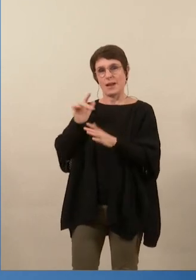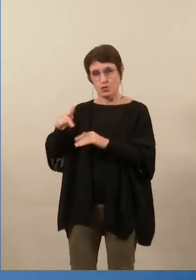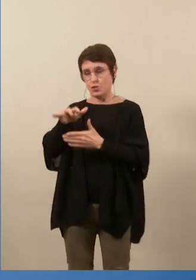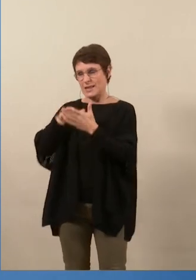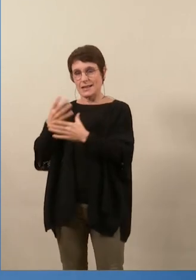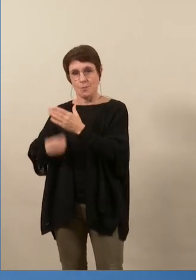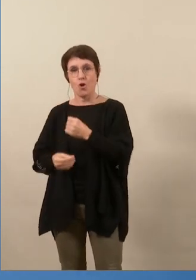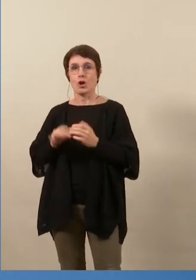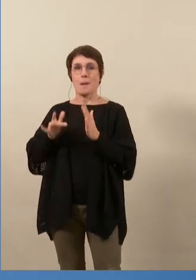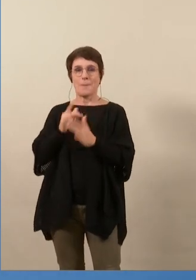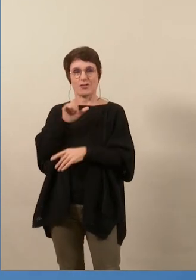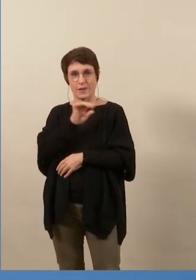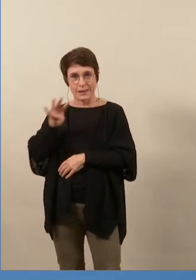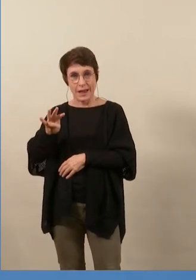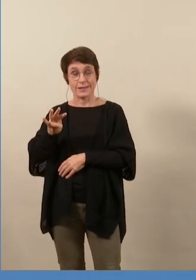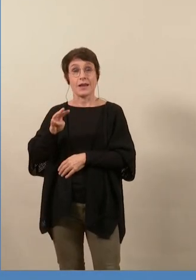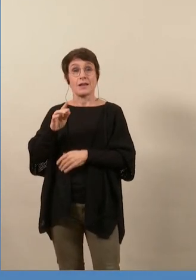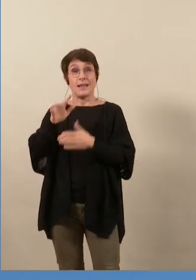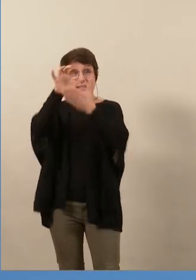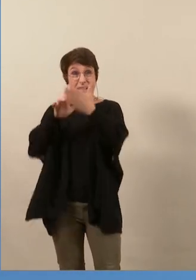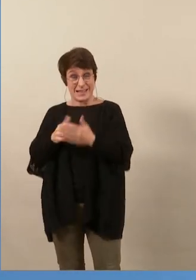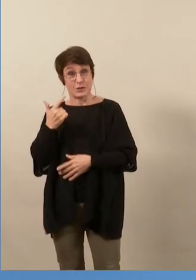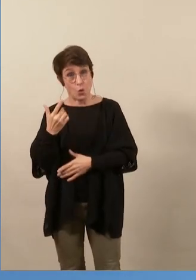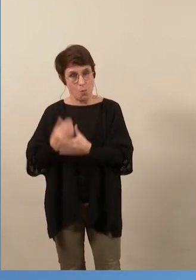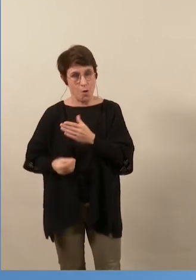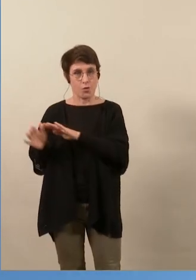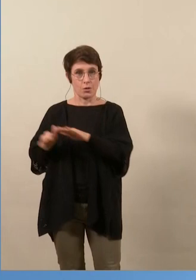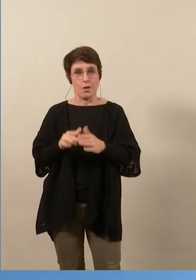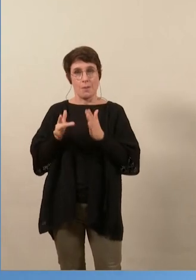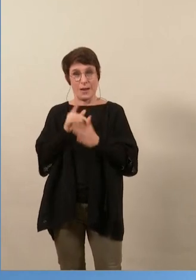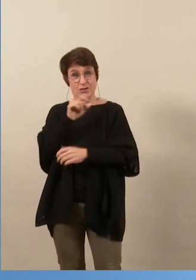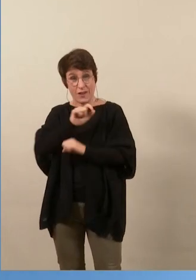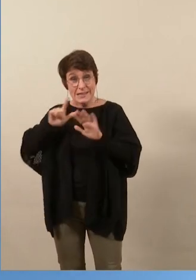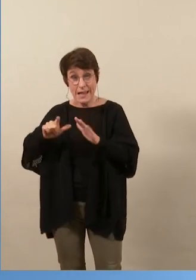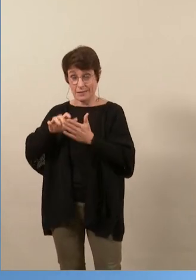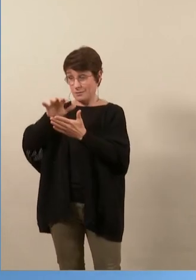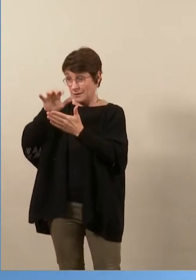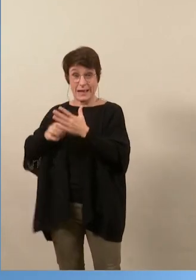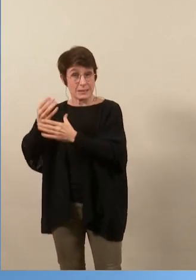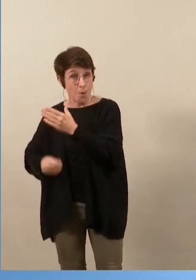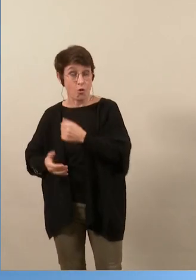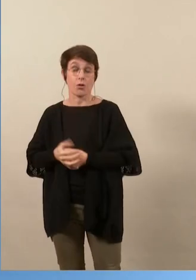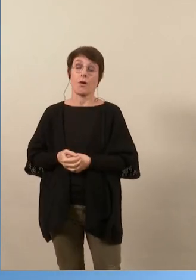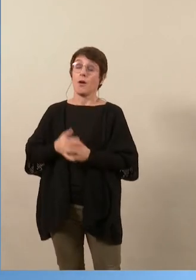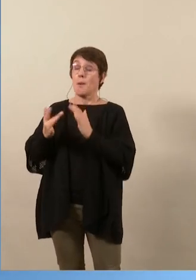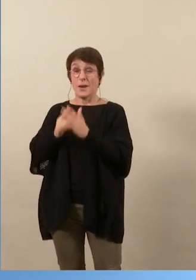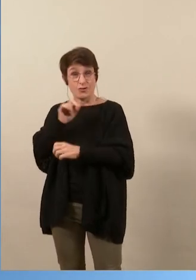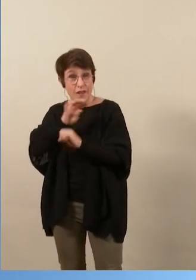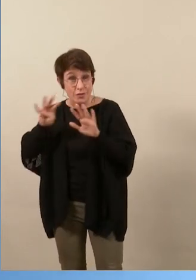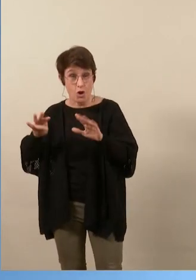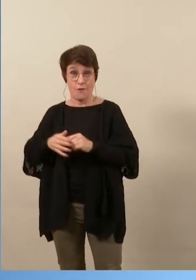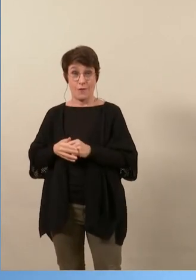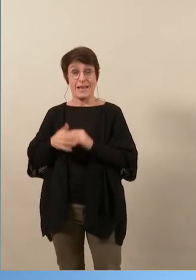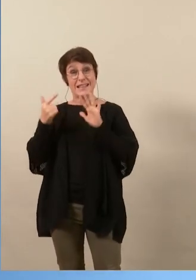page 24 deux chapitres à inséré page 25 graphique inséré page 27 texte inséré page 29